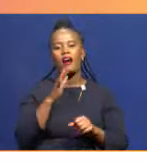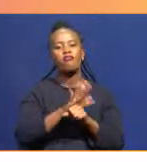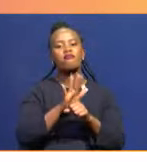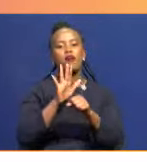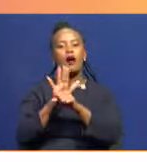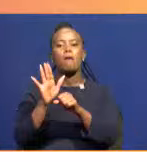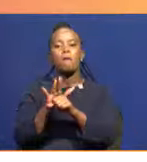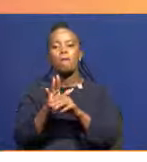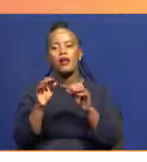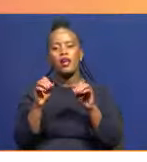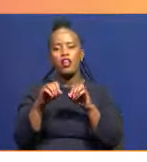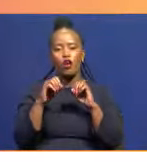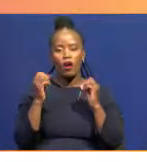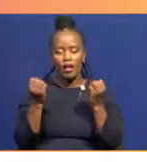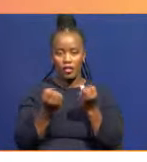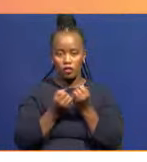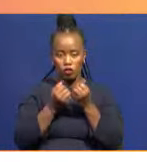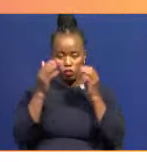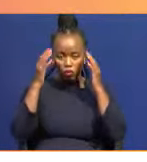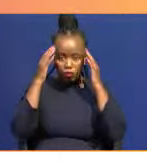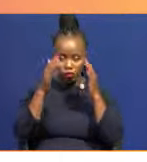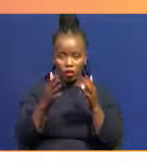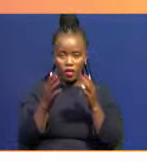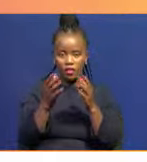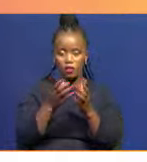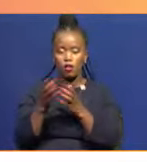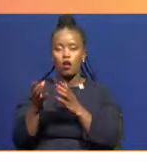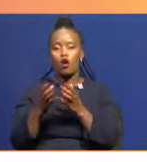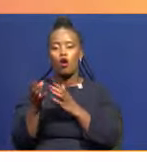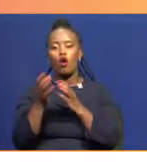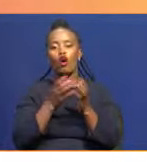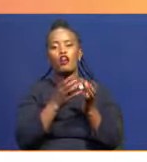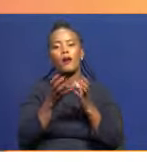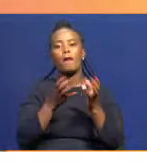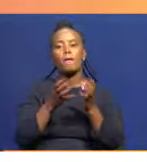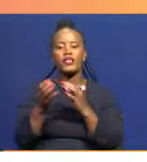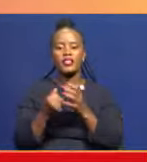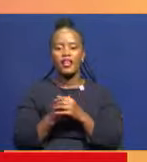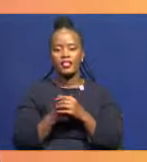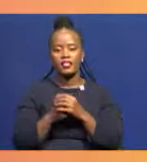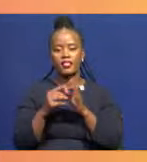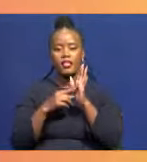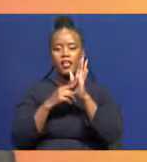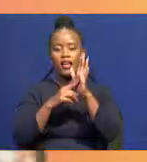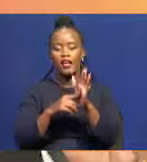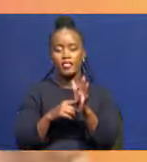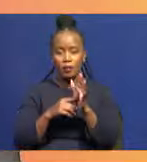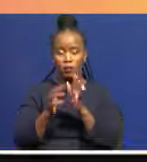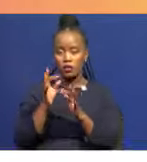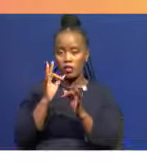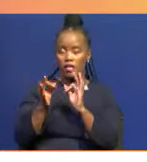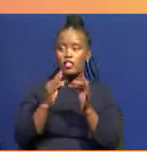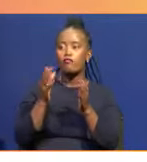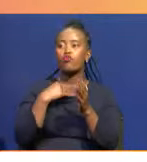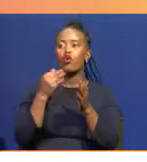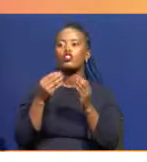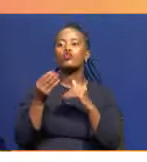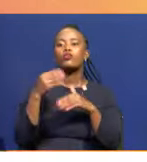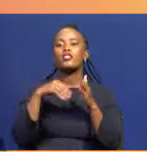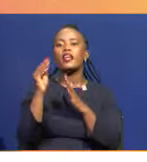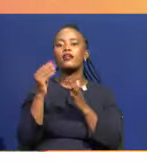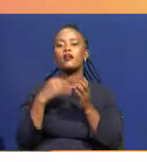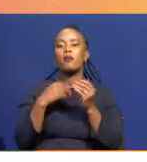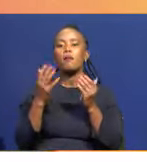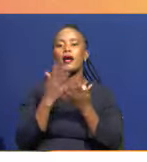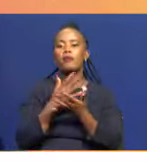ambayo yanashughulikia maneno ya biashara. Kama sasa ukitaka kuuza bidhaa zako nje ya nchi, kuna